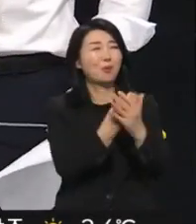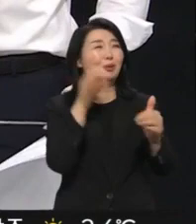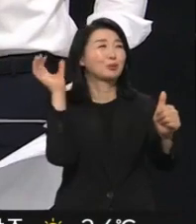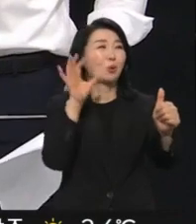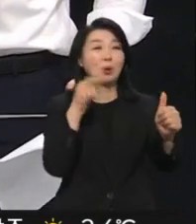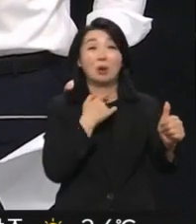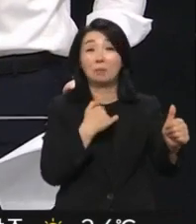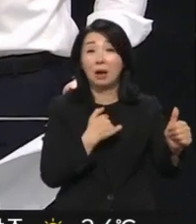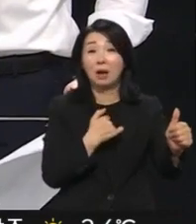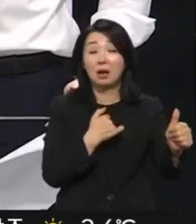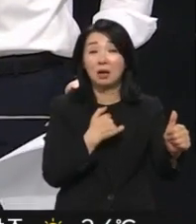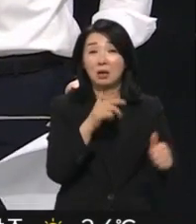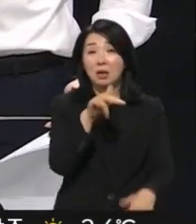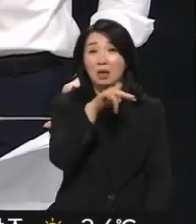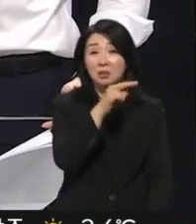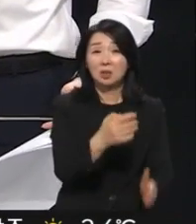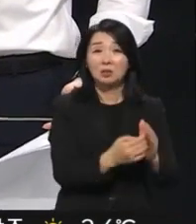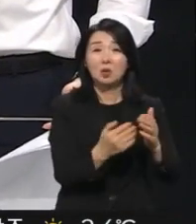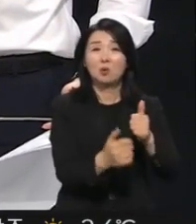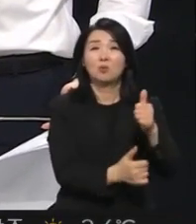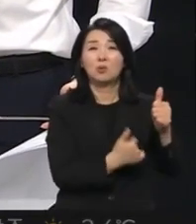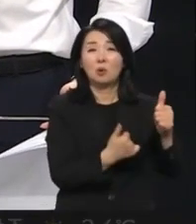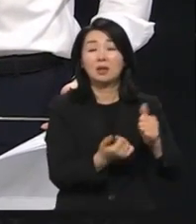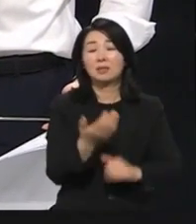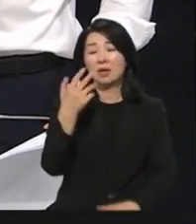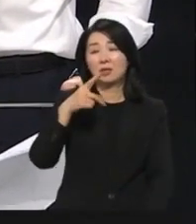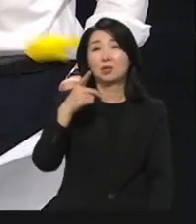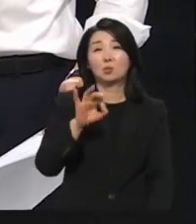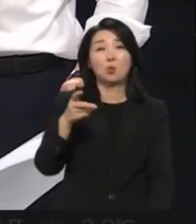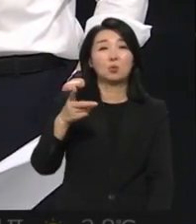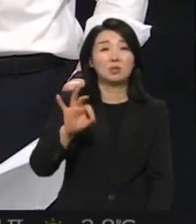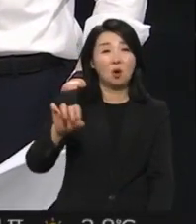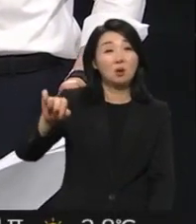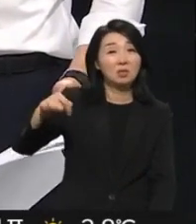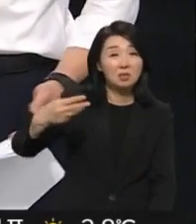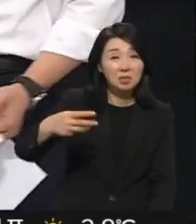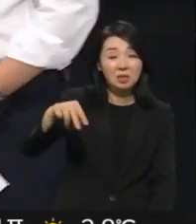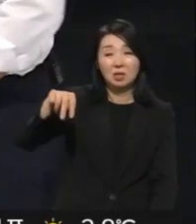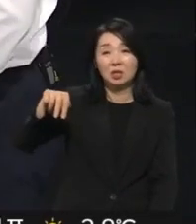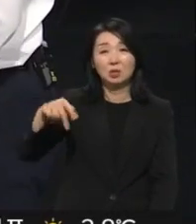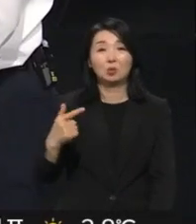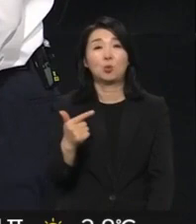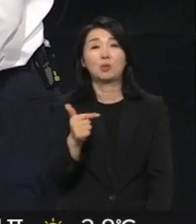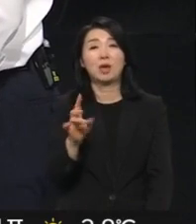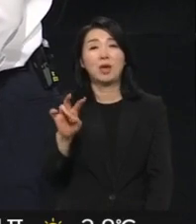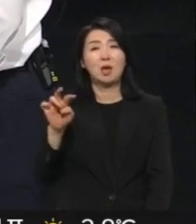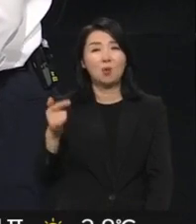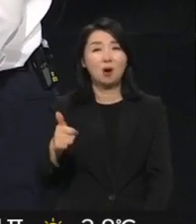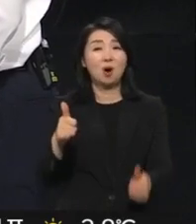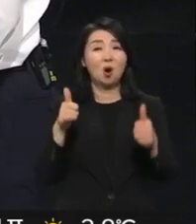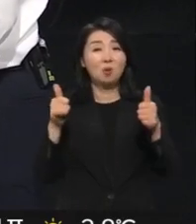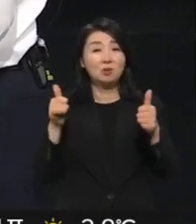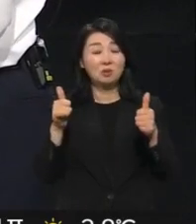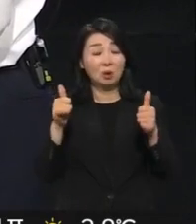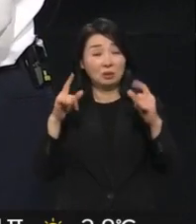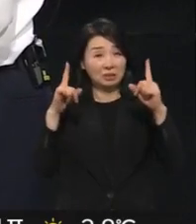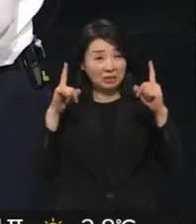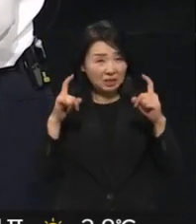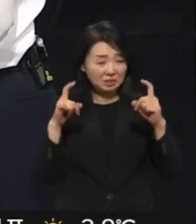넘어갔습니다. 이 서치구 의원을 고리로 과거 송영길 전 대표와 이 손혜원 전 의원의 엄지척 단체 사진을